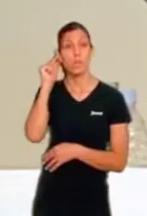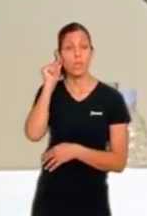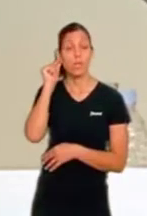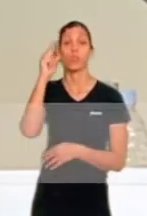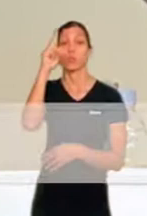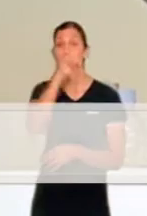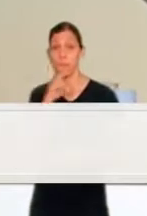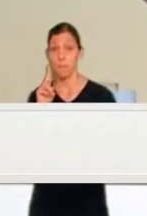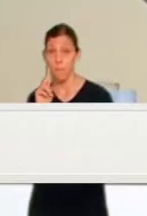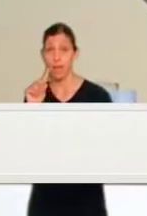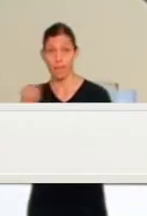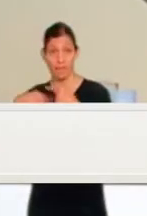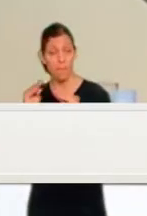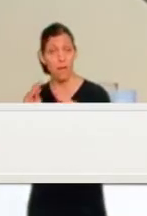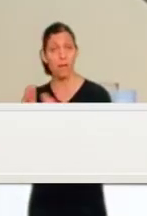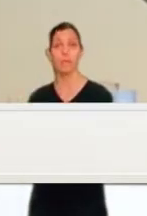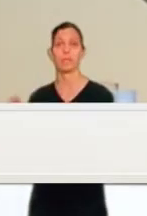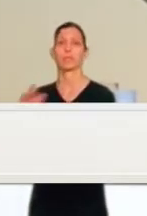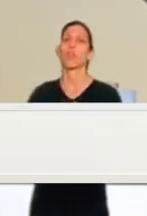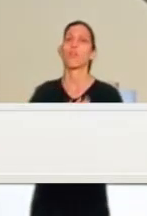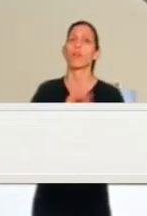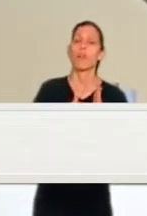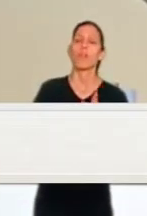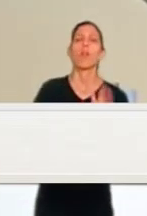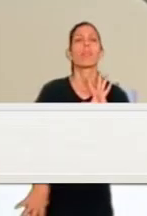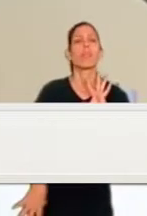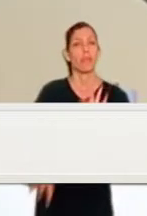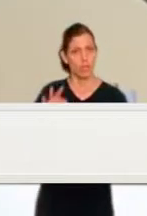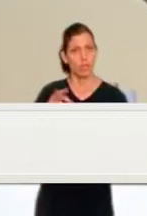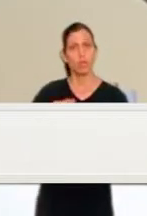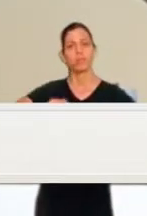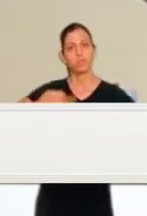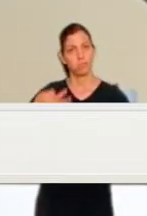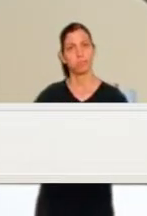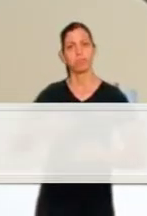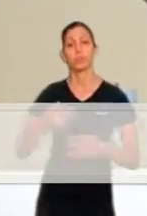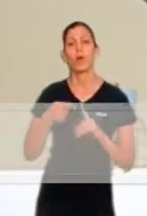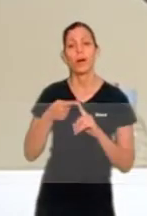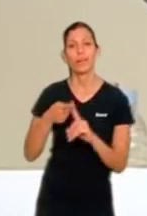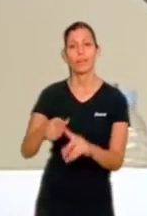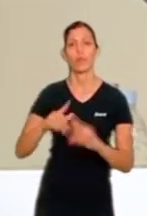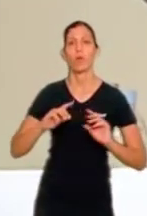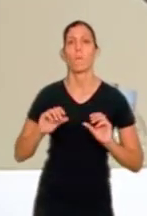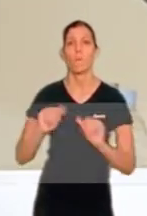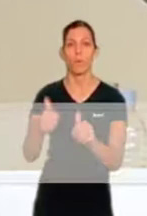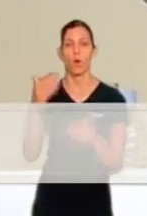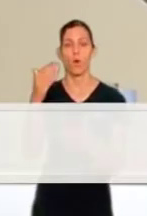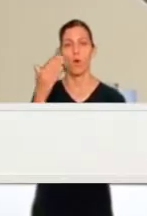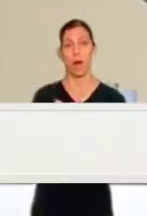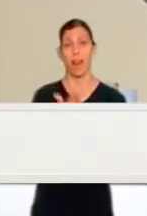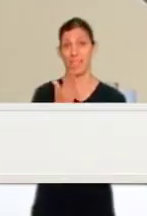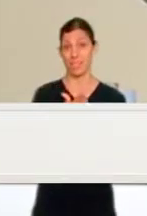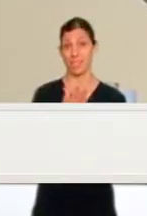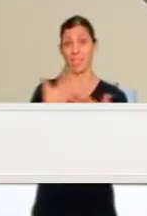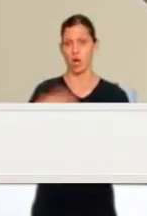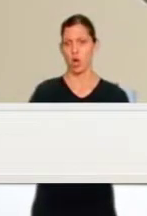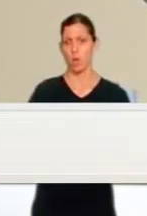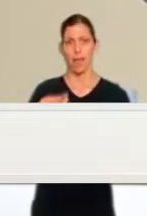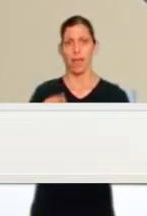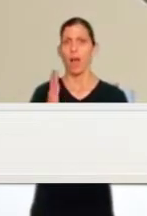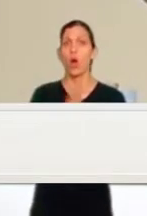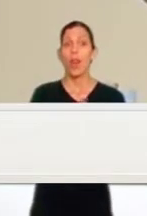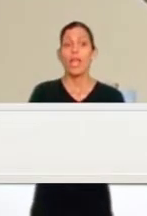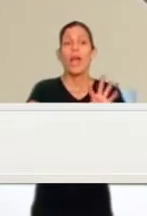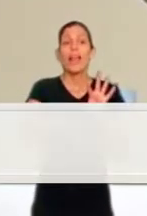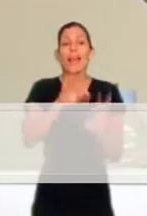mares i el Consell prendrà les decisions per a que puguen començar el curs en el centre que